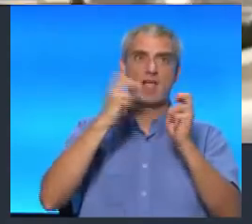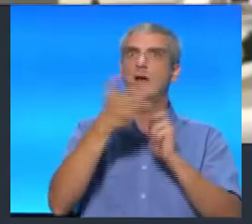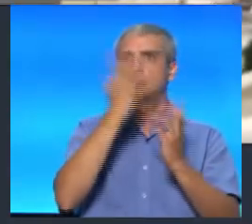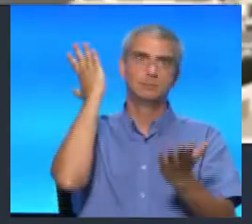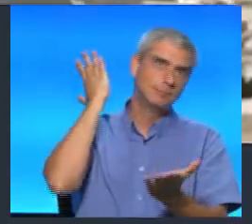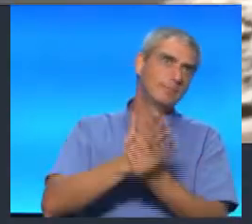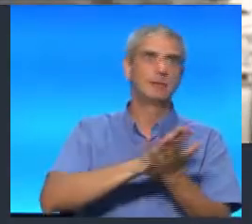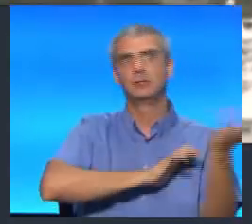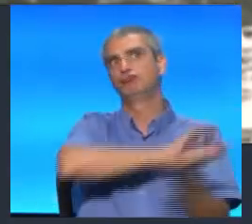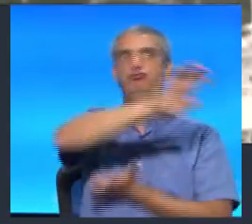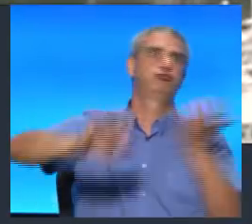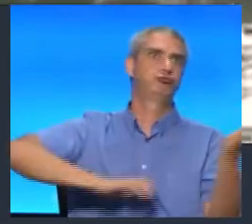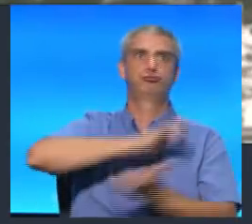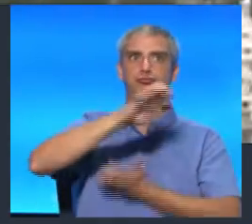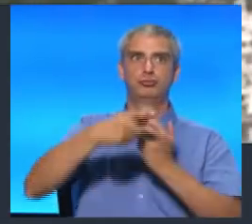הסערה.